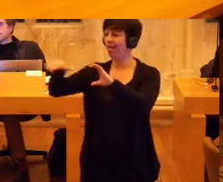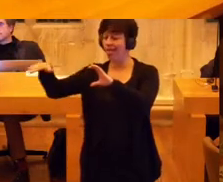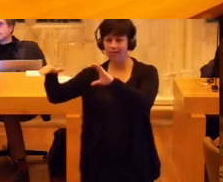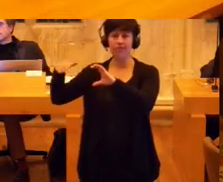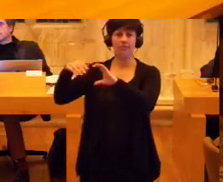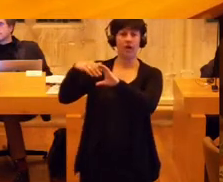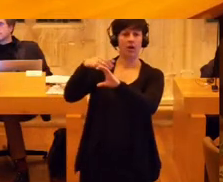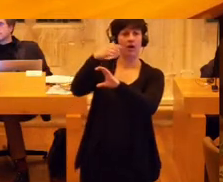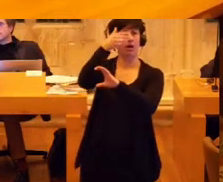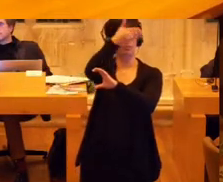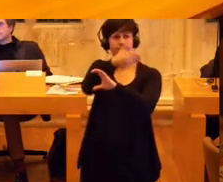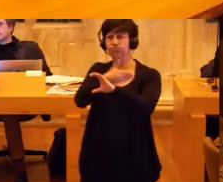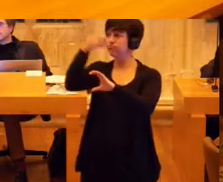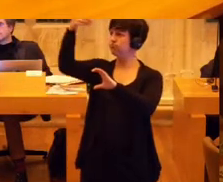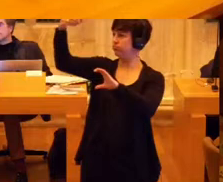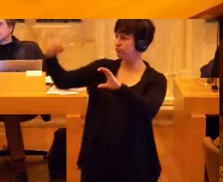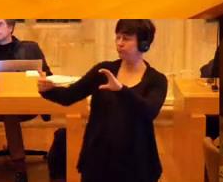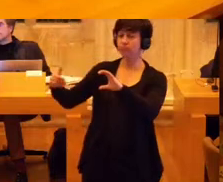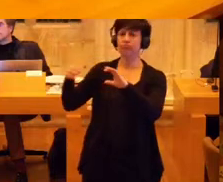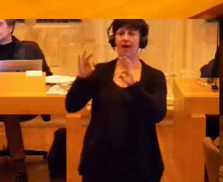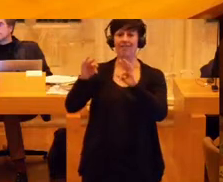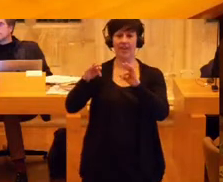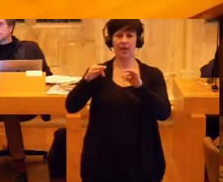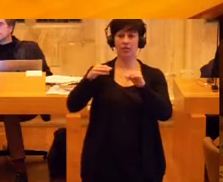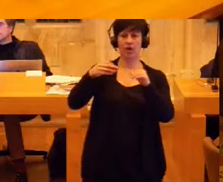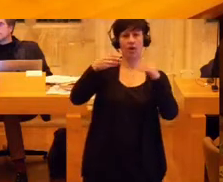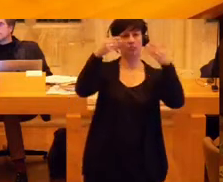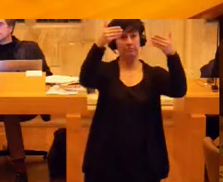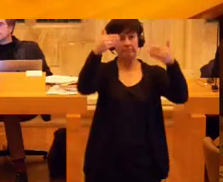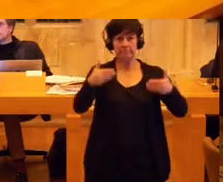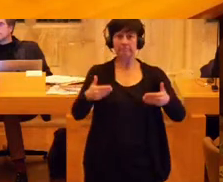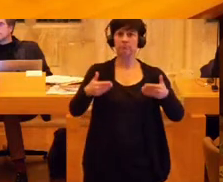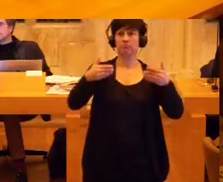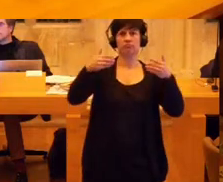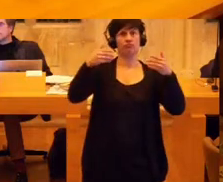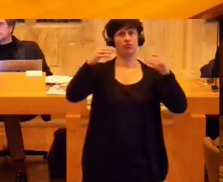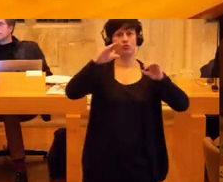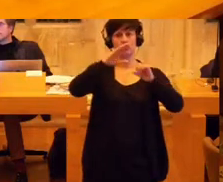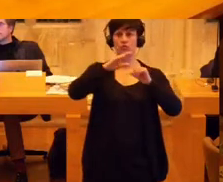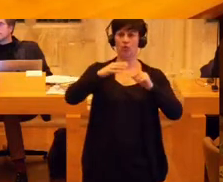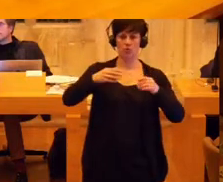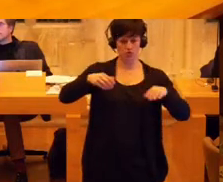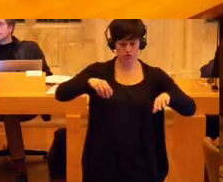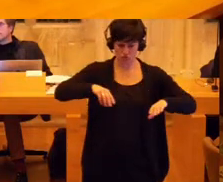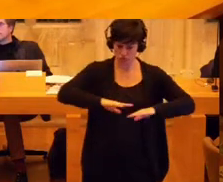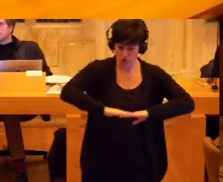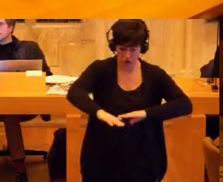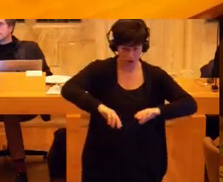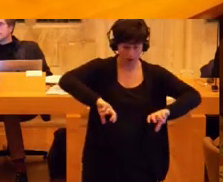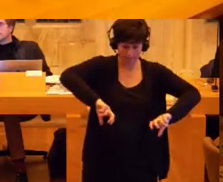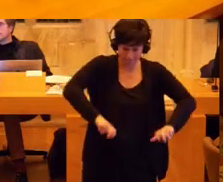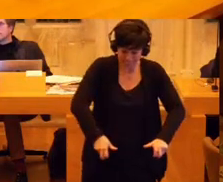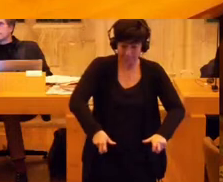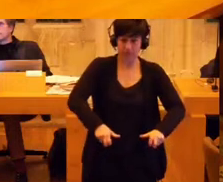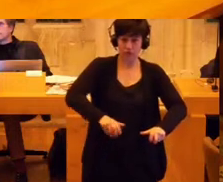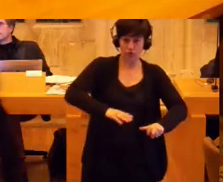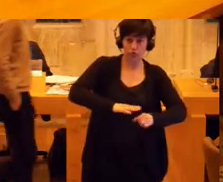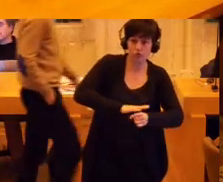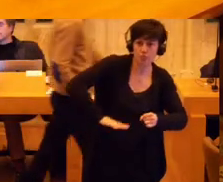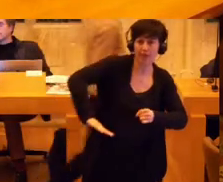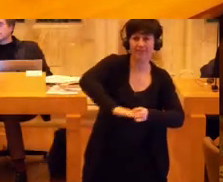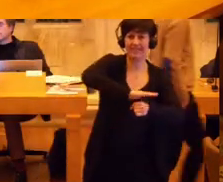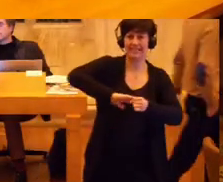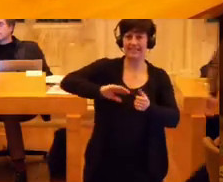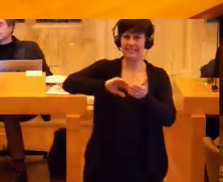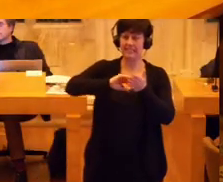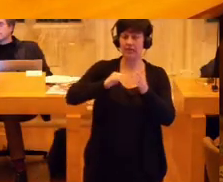limite, notamment la superficie des publicités qui sont scellées au sol et qui seront encadrées à 2 mètres carrés